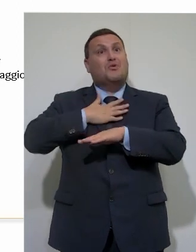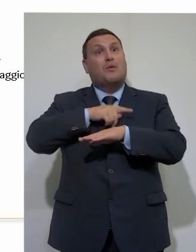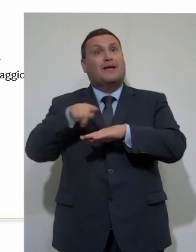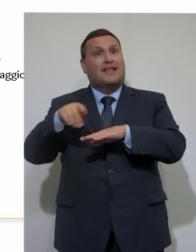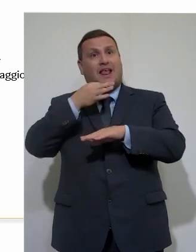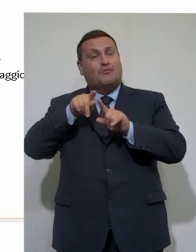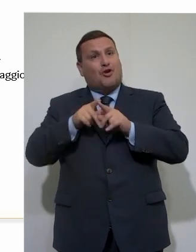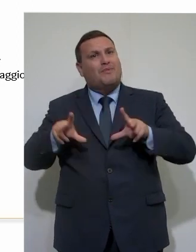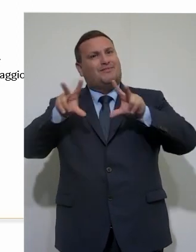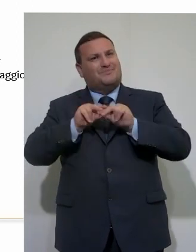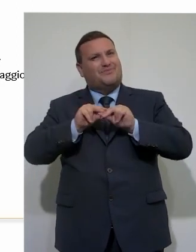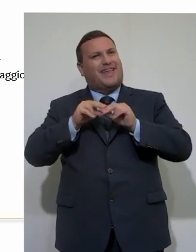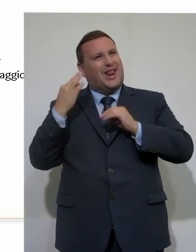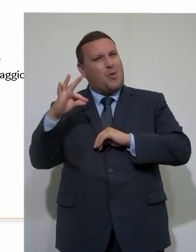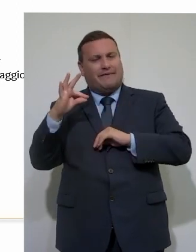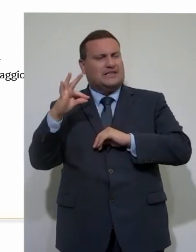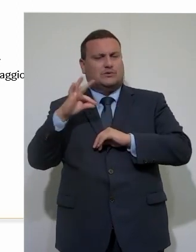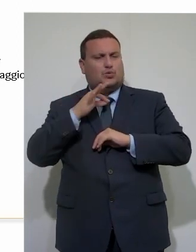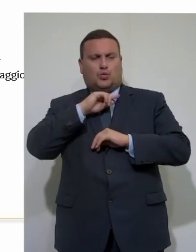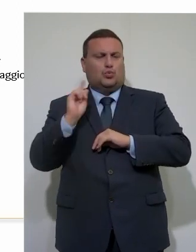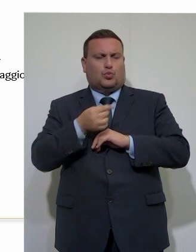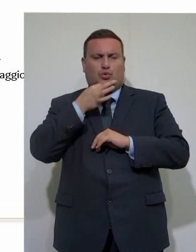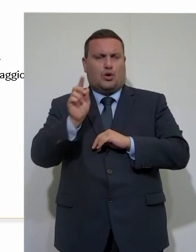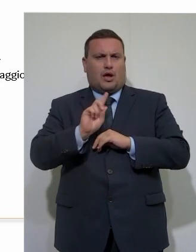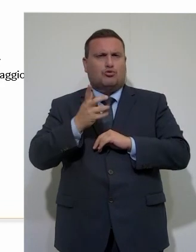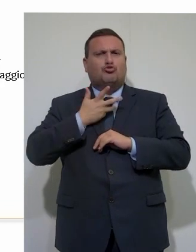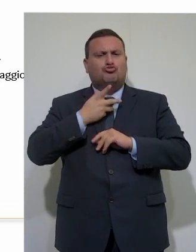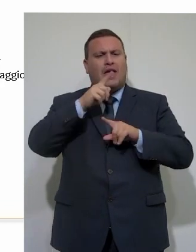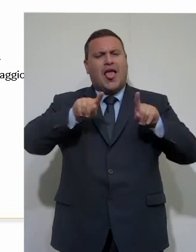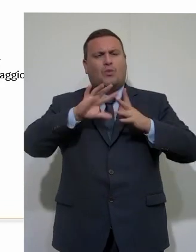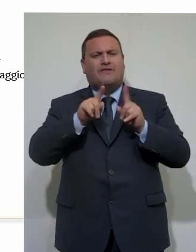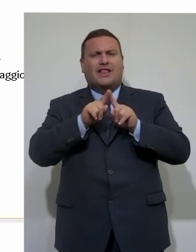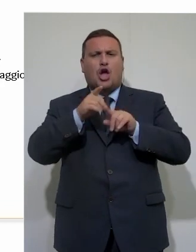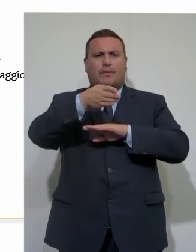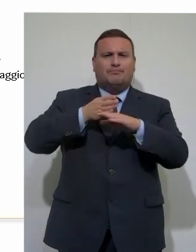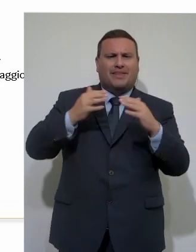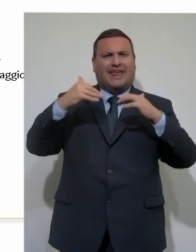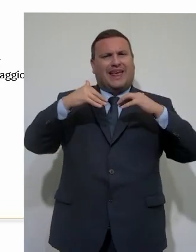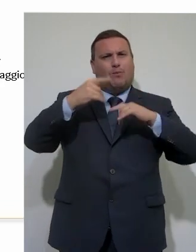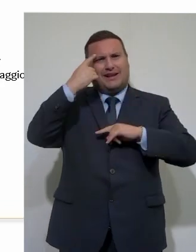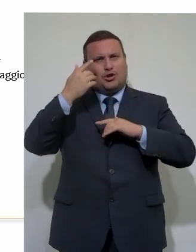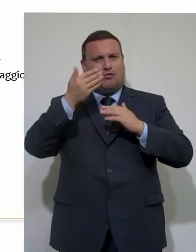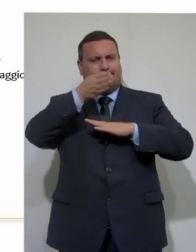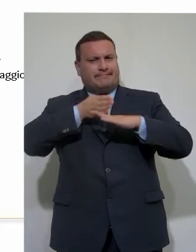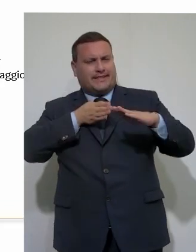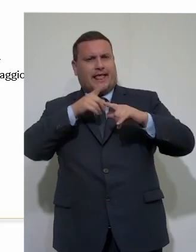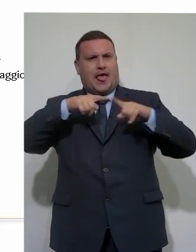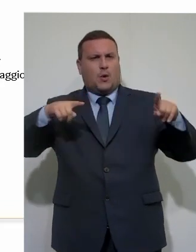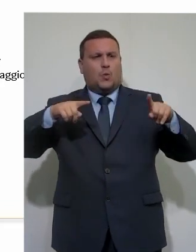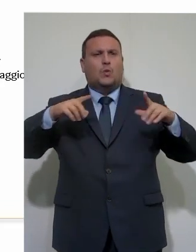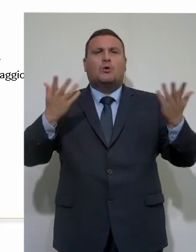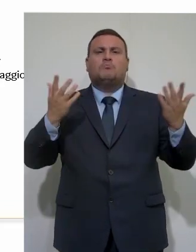sarà un'ibridizzazione fra i segmenti, c'è già una commistione, quella che citavamo prima, ci sarà una maggiore